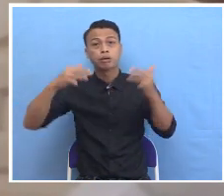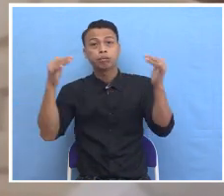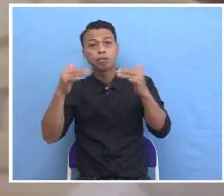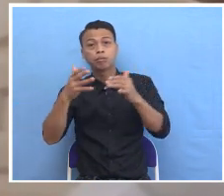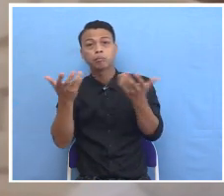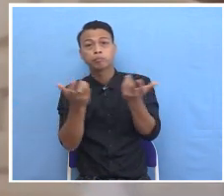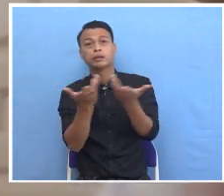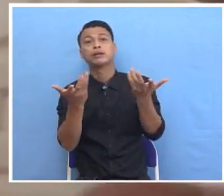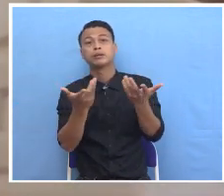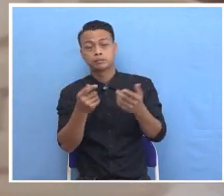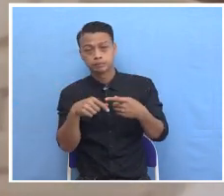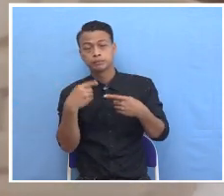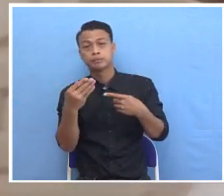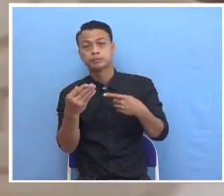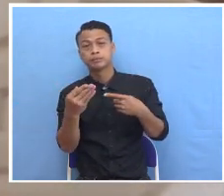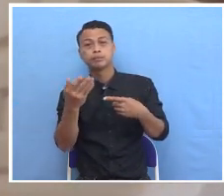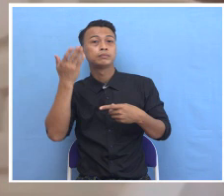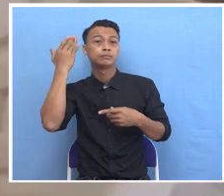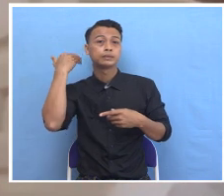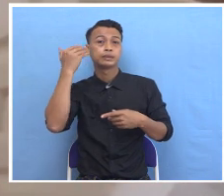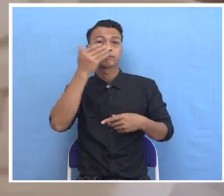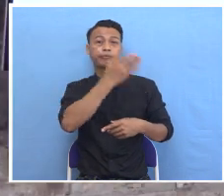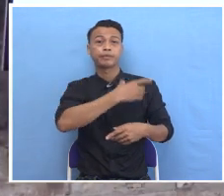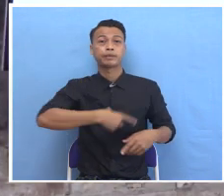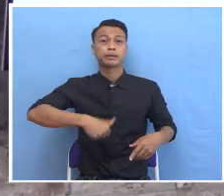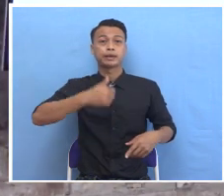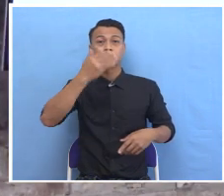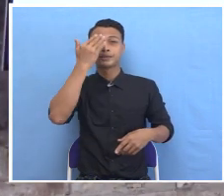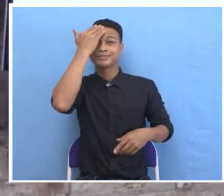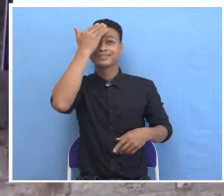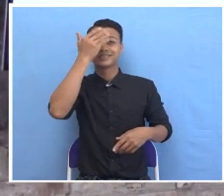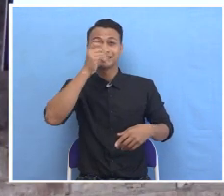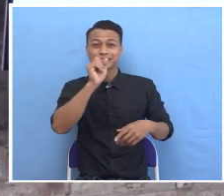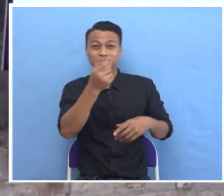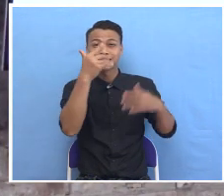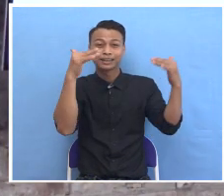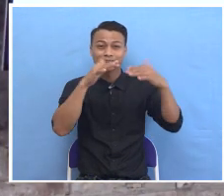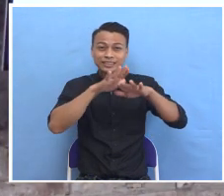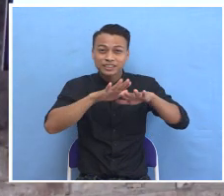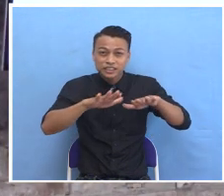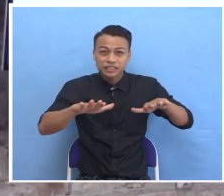Pinera Kesari, not who a general figure at the Mara, who they think that Taka Sagere.